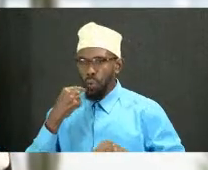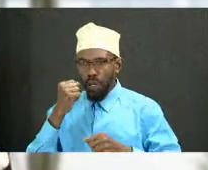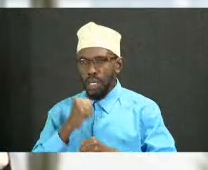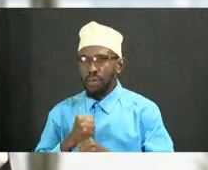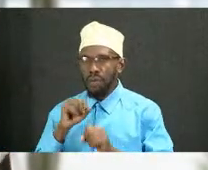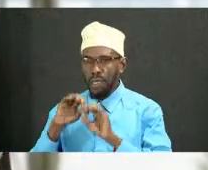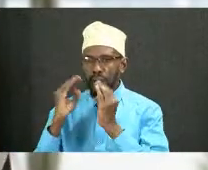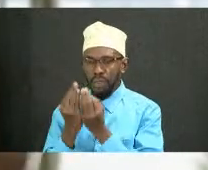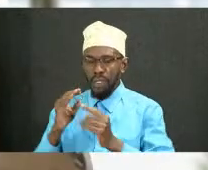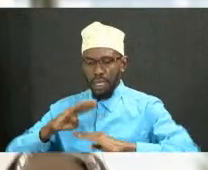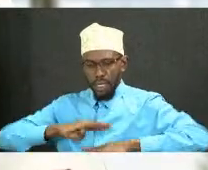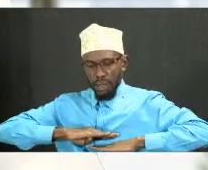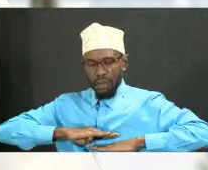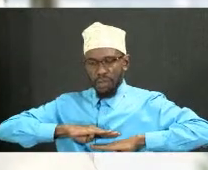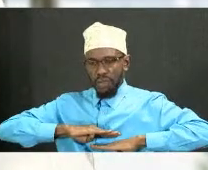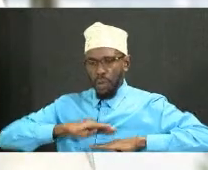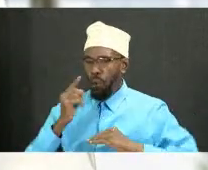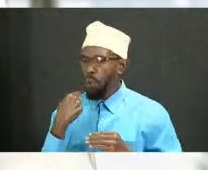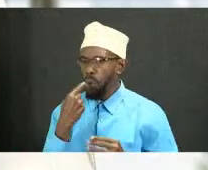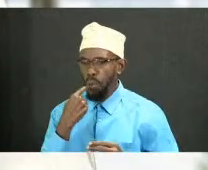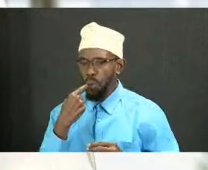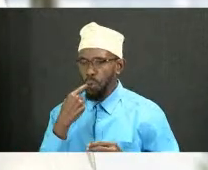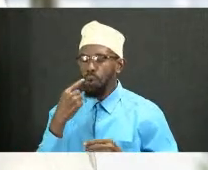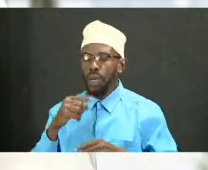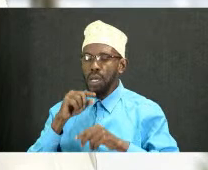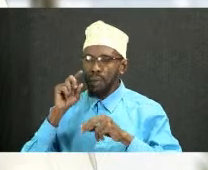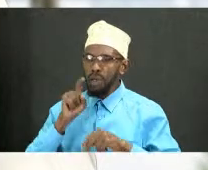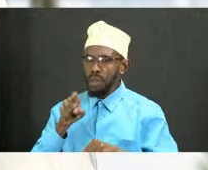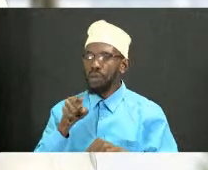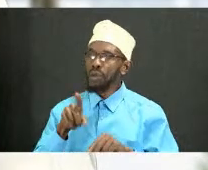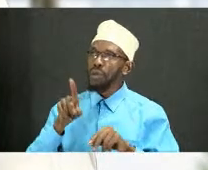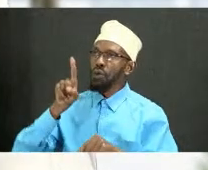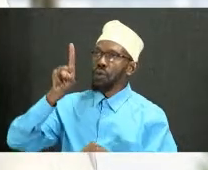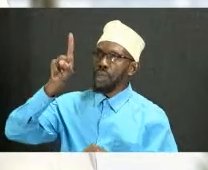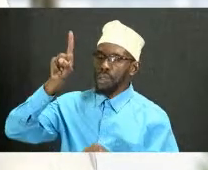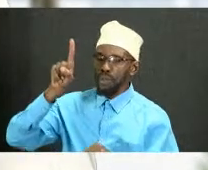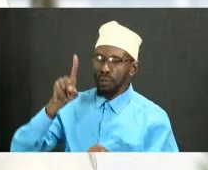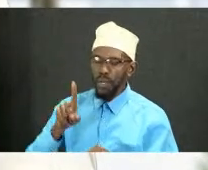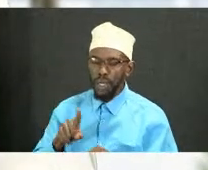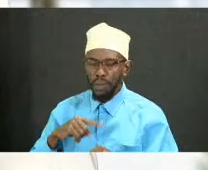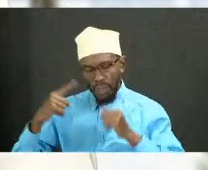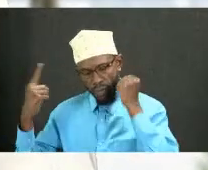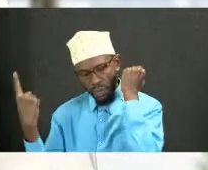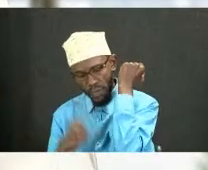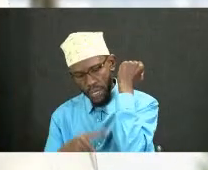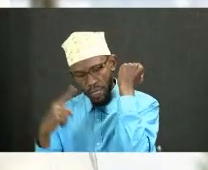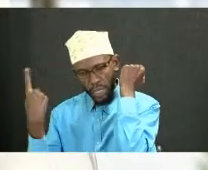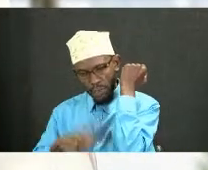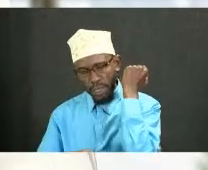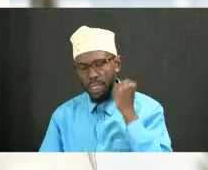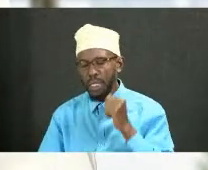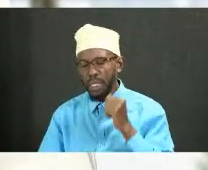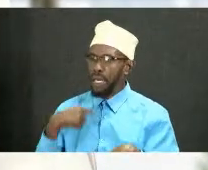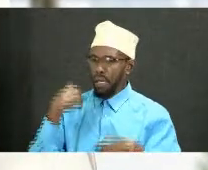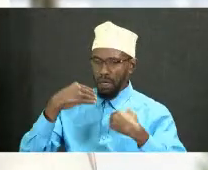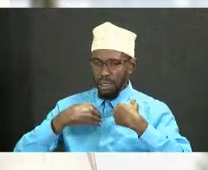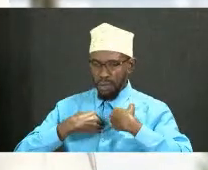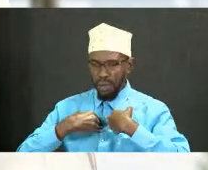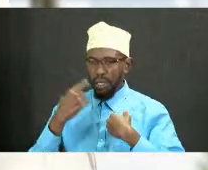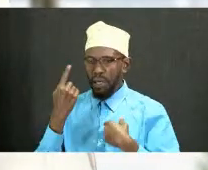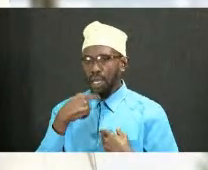ya'ul. Yatosheleza mtu kuwa atakemewa na Mwenyezi Mungu au ataadhibiwa na Mwenyezi Mungu akiwa